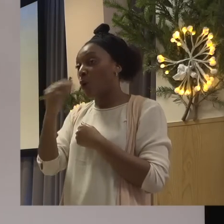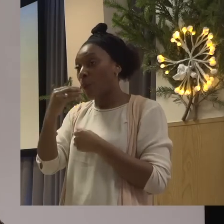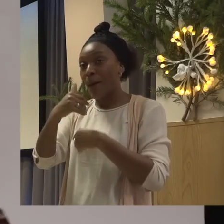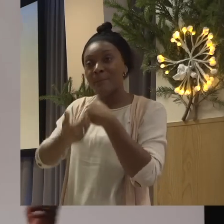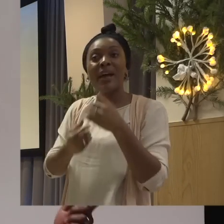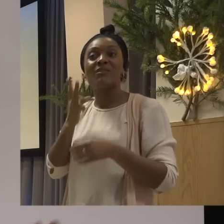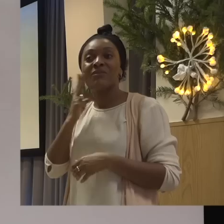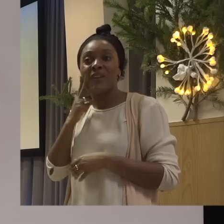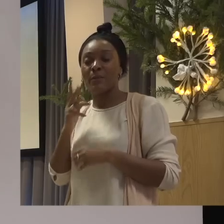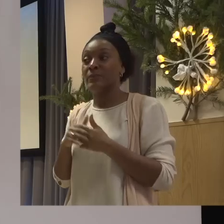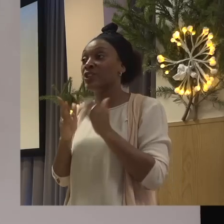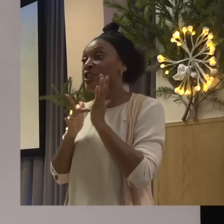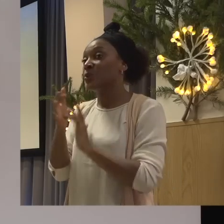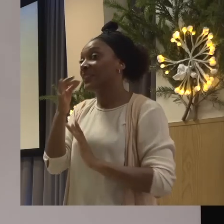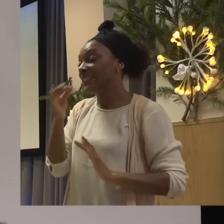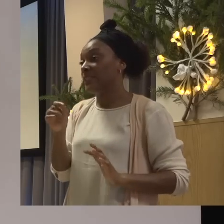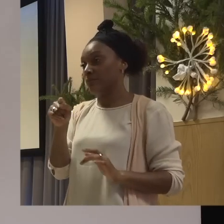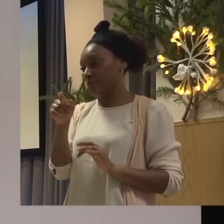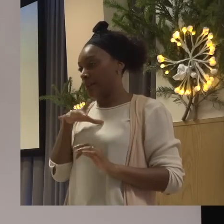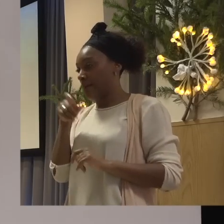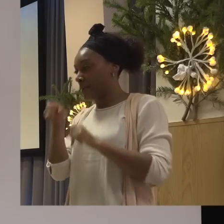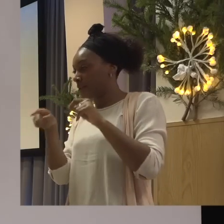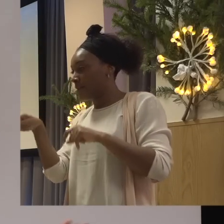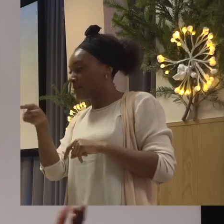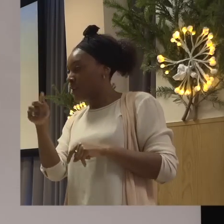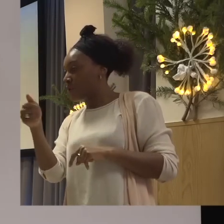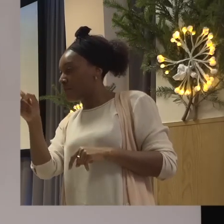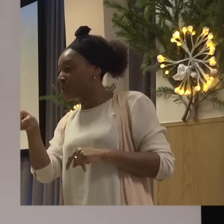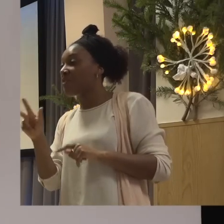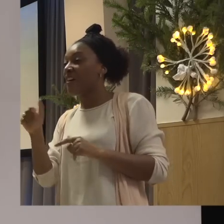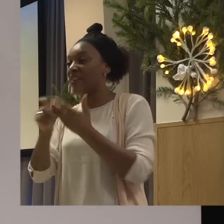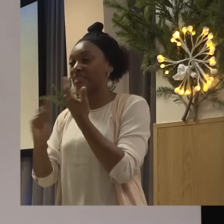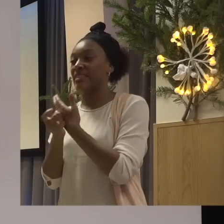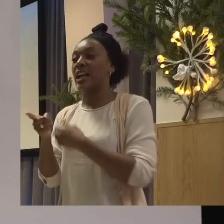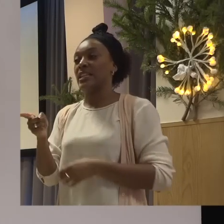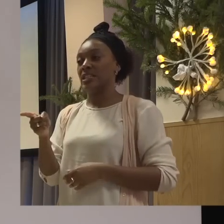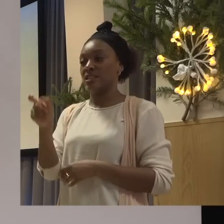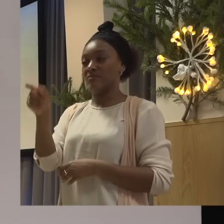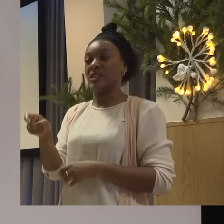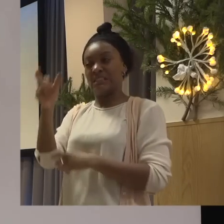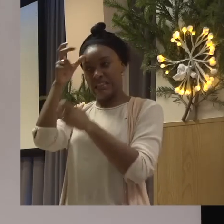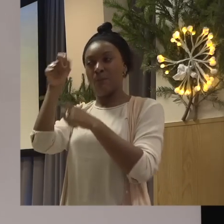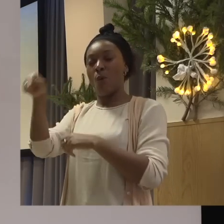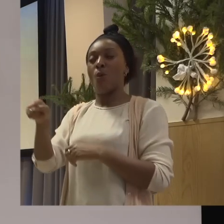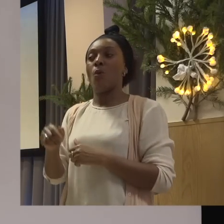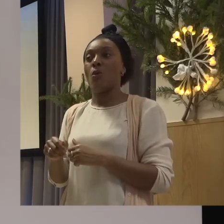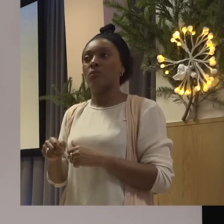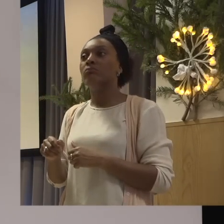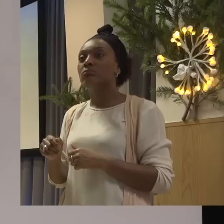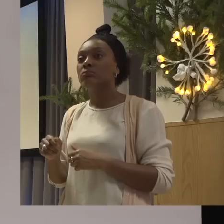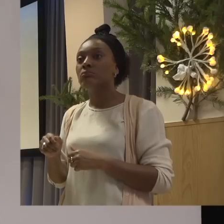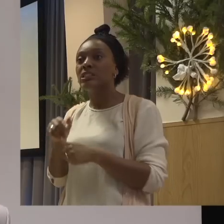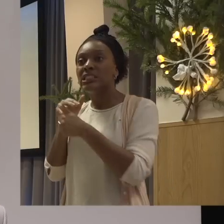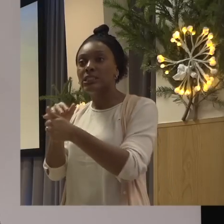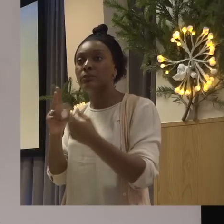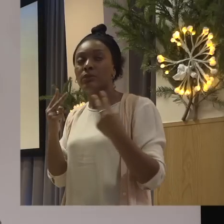d'entre vous me trahira. L'un d'entre vous est un démon. Alors là, tout le monde se retourne pour